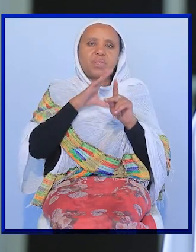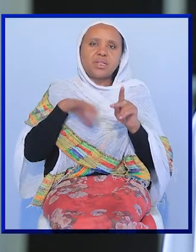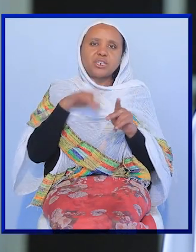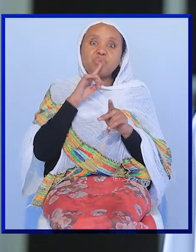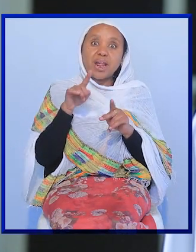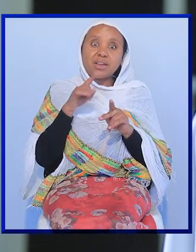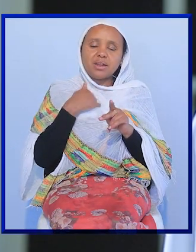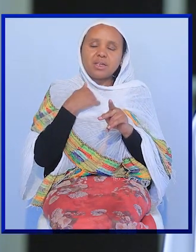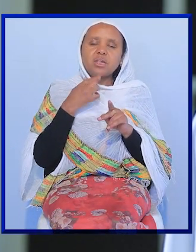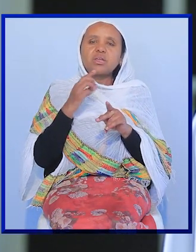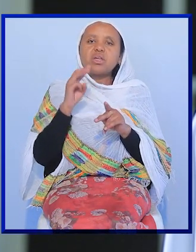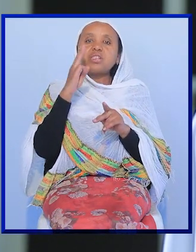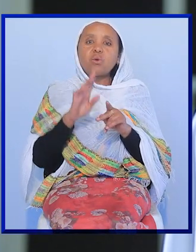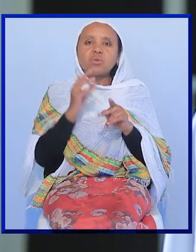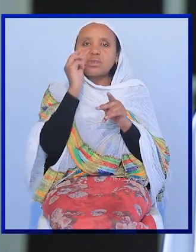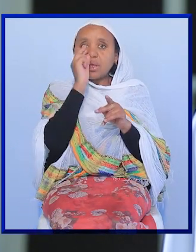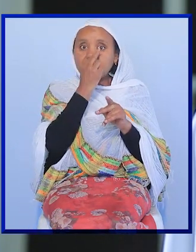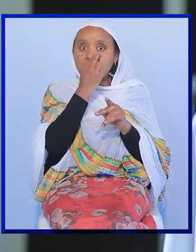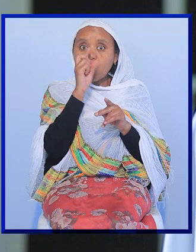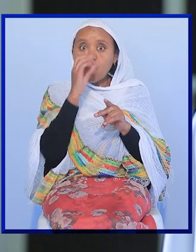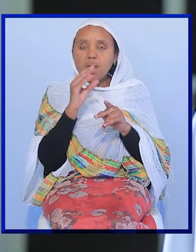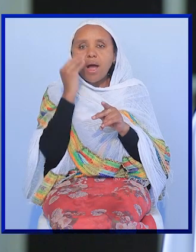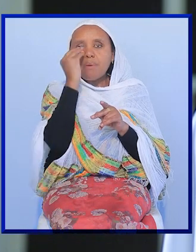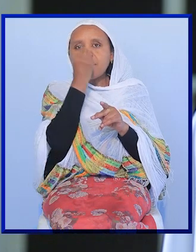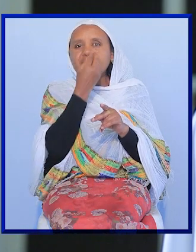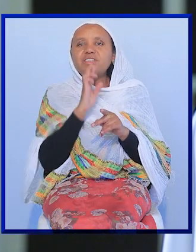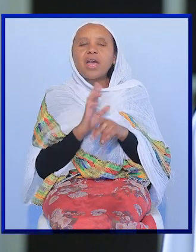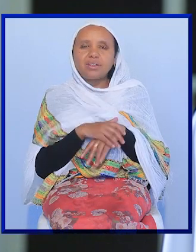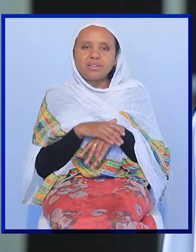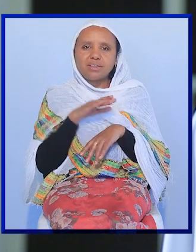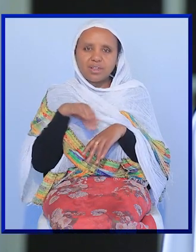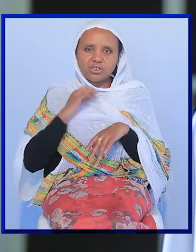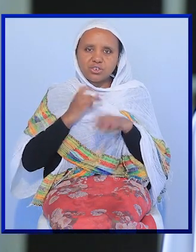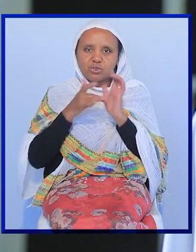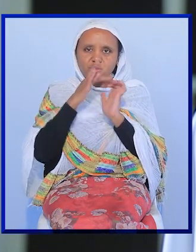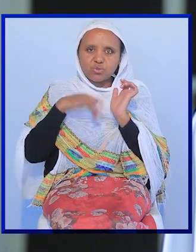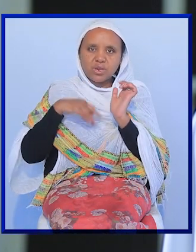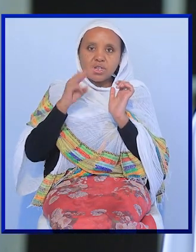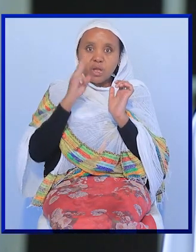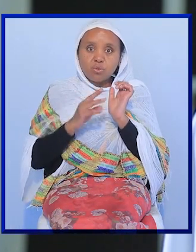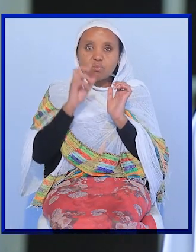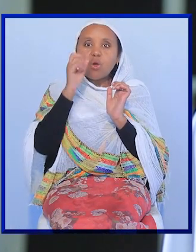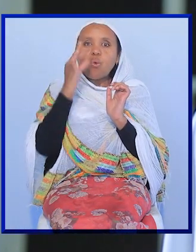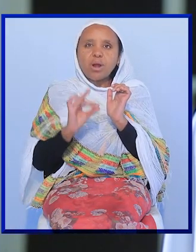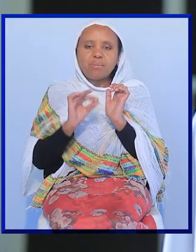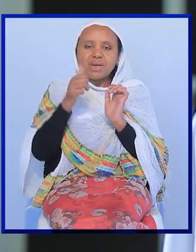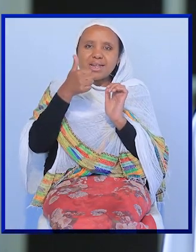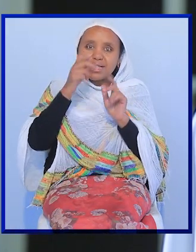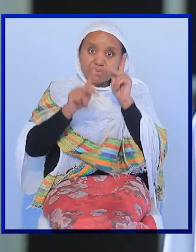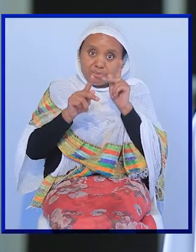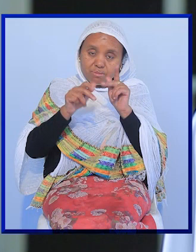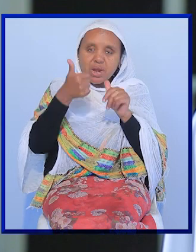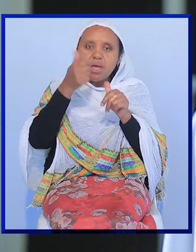እኔ የሳሮን ጽጌረዳ የቆላ ምንድን ነኝ? አበባ ነኝ። አያችሁ፣ ለሳሮንም ለቆላ ለህዝብም